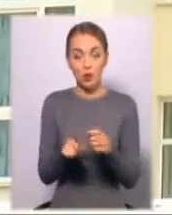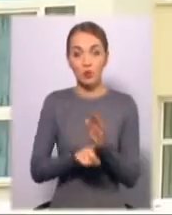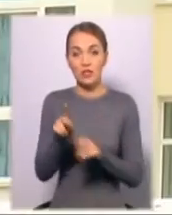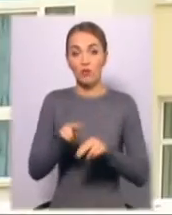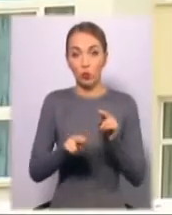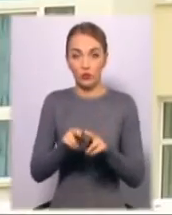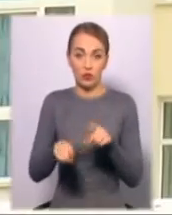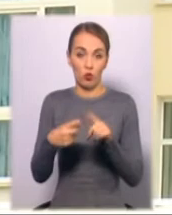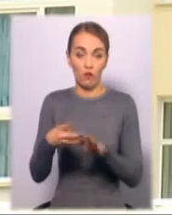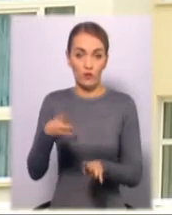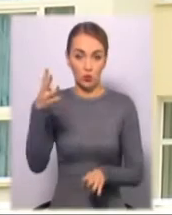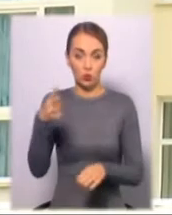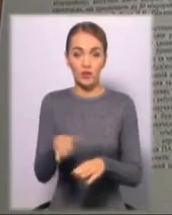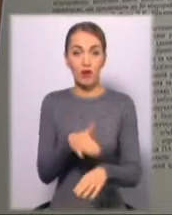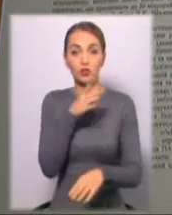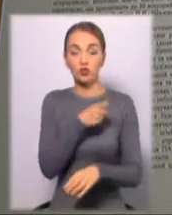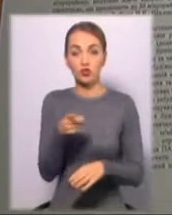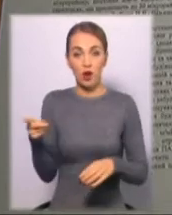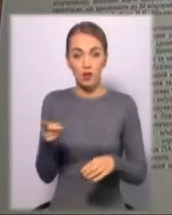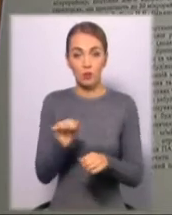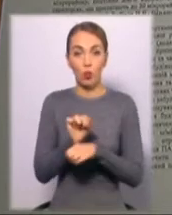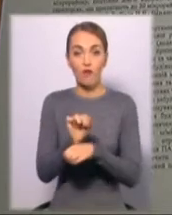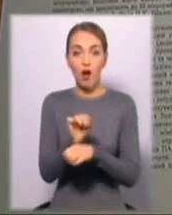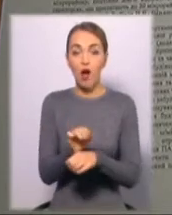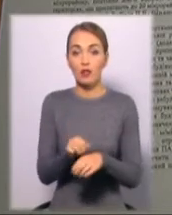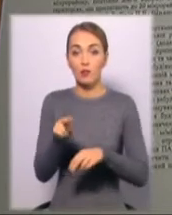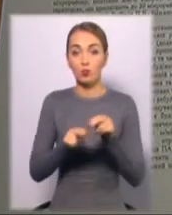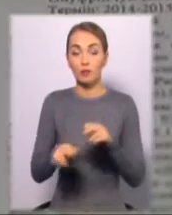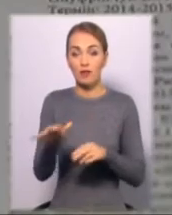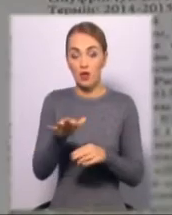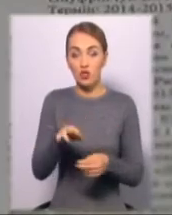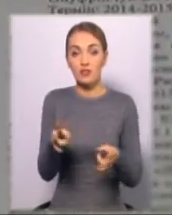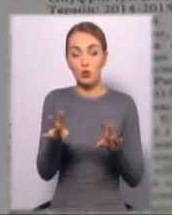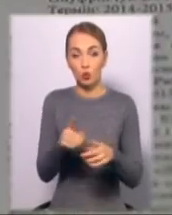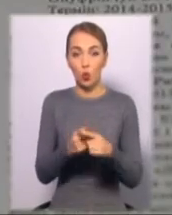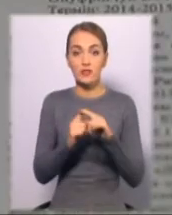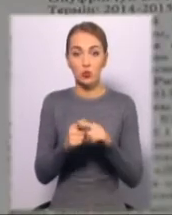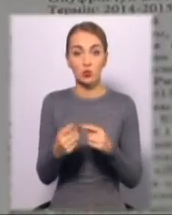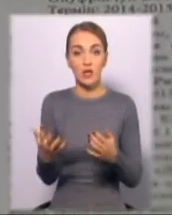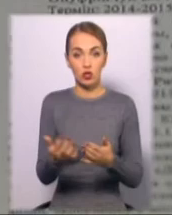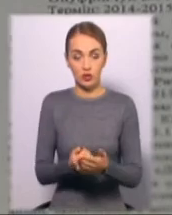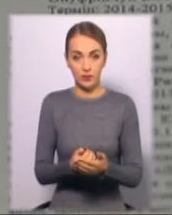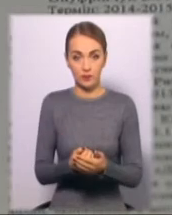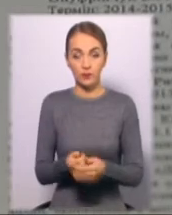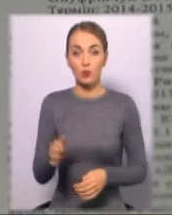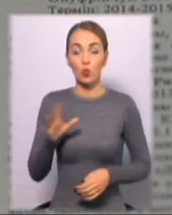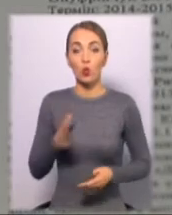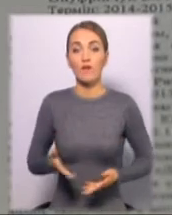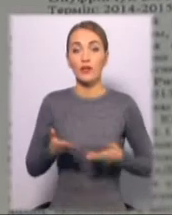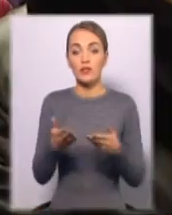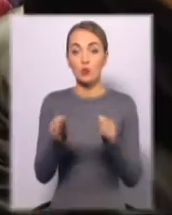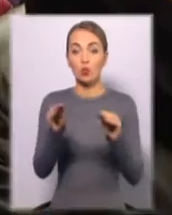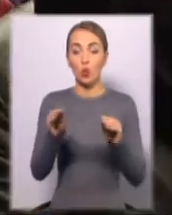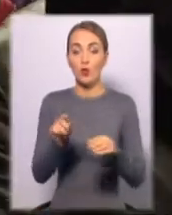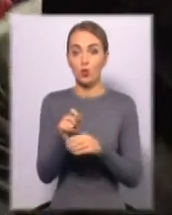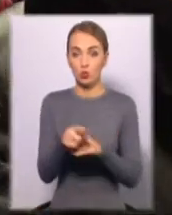чергову висотку. Тривалий час новосели блокували будмайданчик. Зрештою консенсус знайшли. Було винесено протокольне